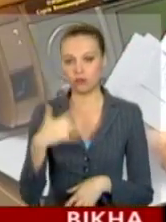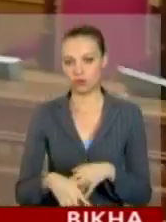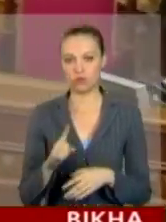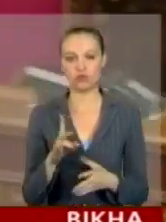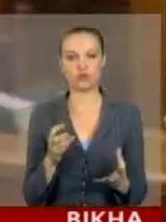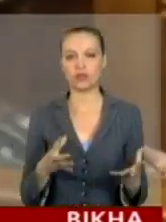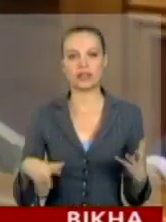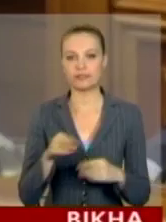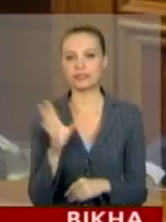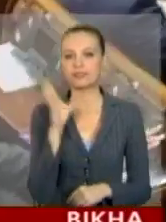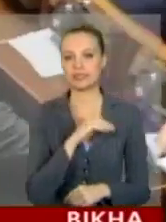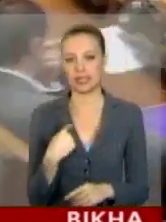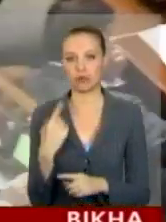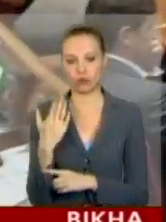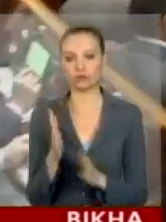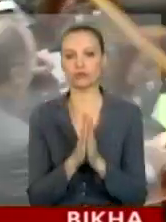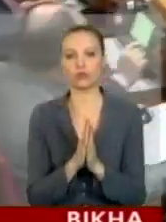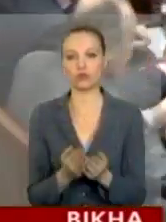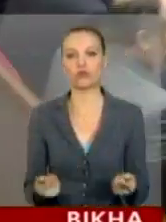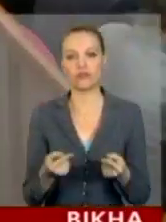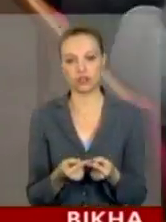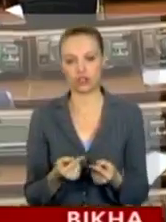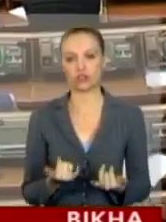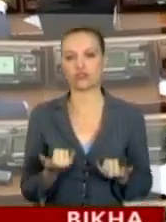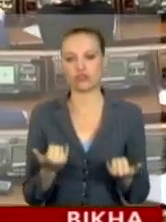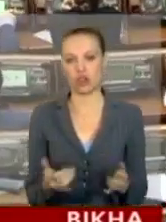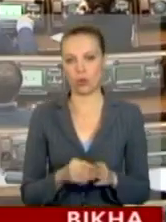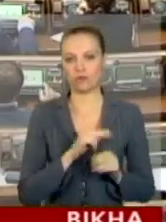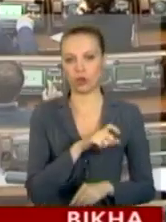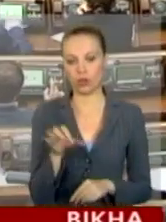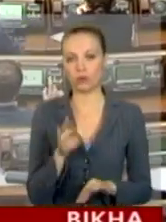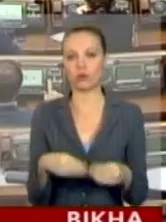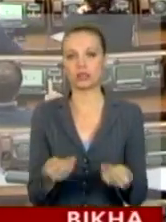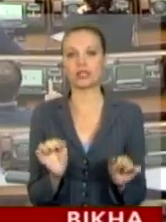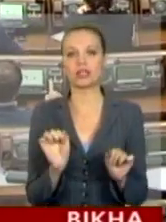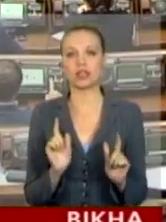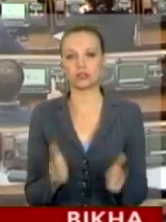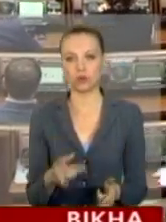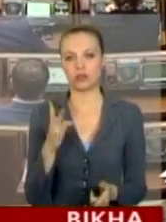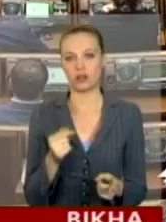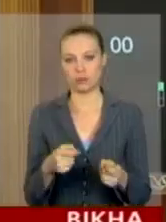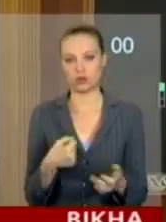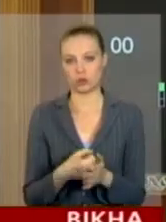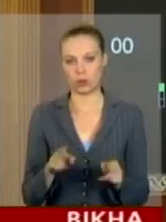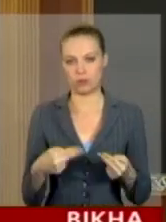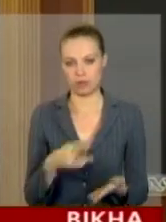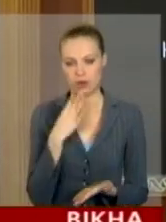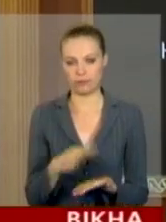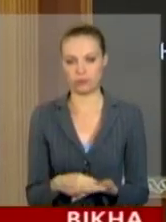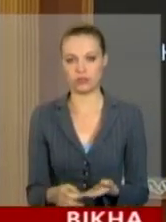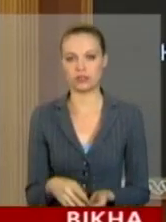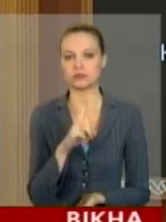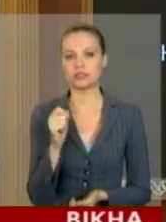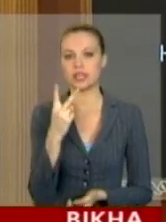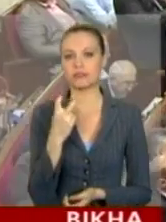всі встигли проголосувати. Прошу визначитись, шановних колег, про надання згоди на притягнення до кримінальної відповідальності.